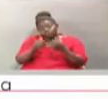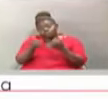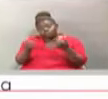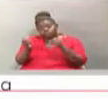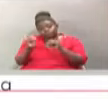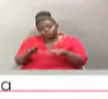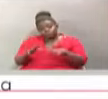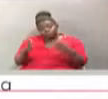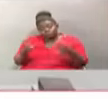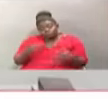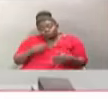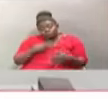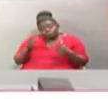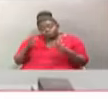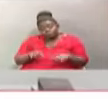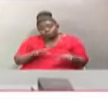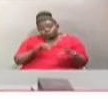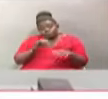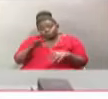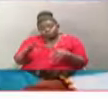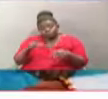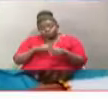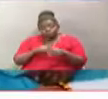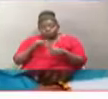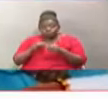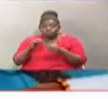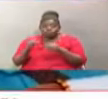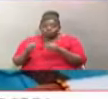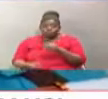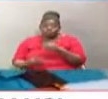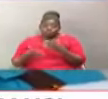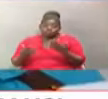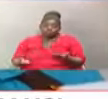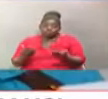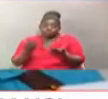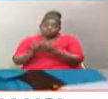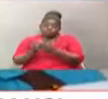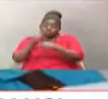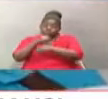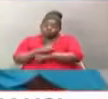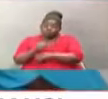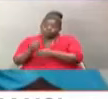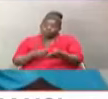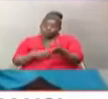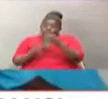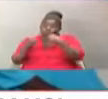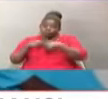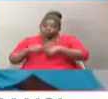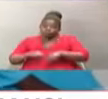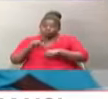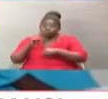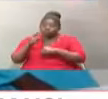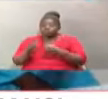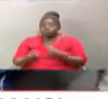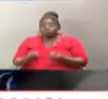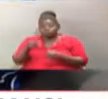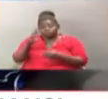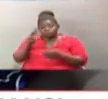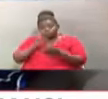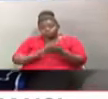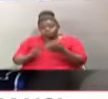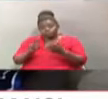gamba kasita anyonka bona bona muno ndi mwana mto. Bishop Kirabo asabye n'amasomero gakomyewo enkola ey'okusooka ng'okusoma